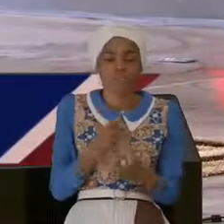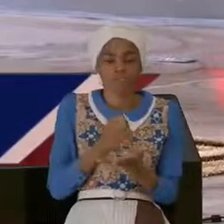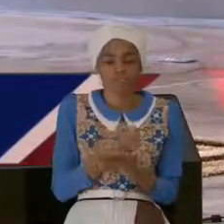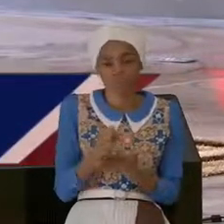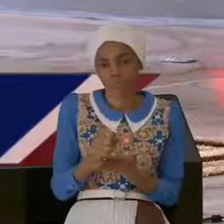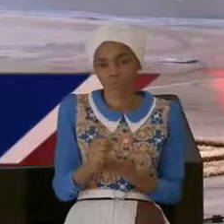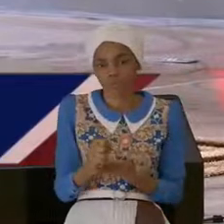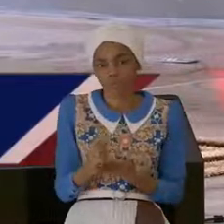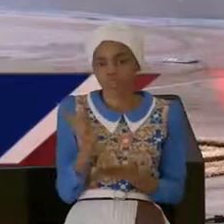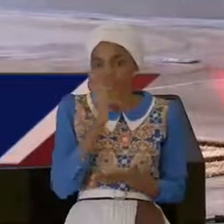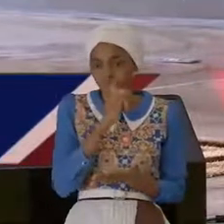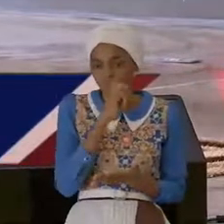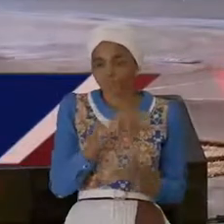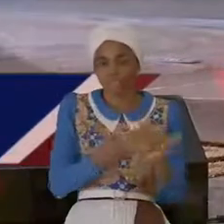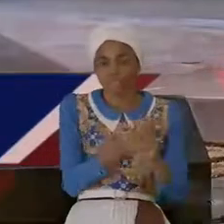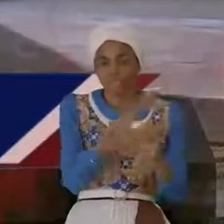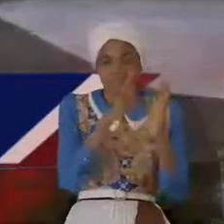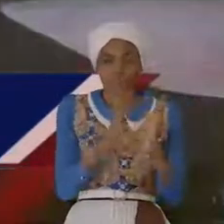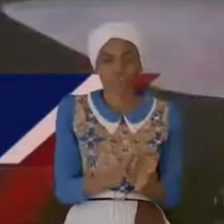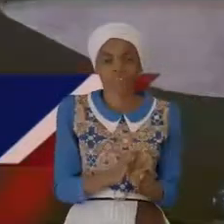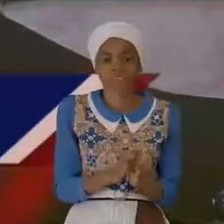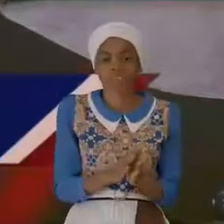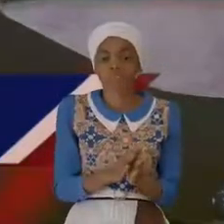séducteurs perfides.